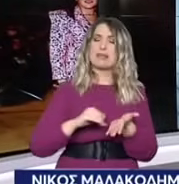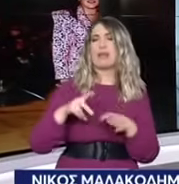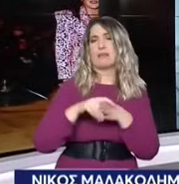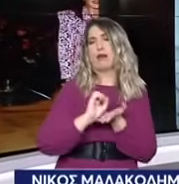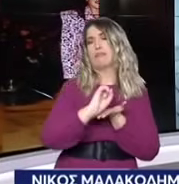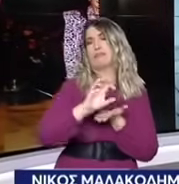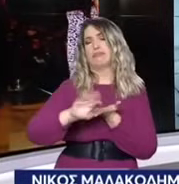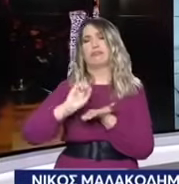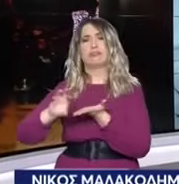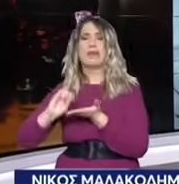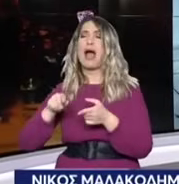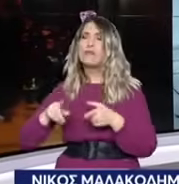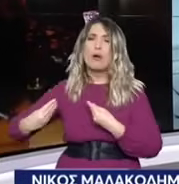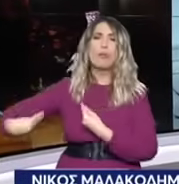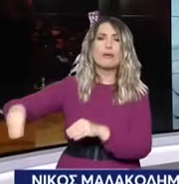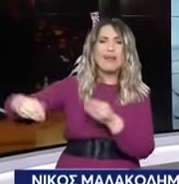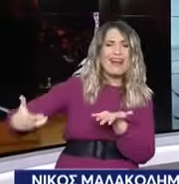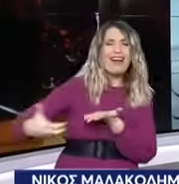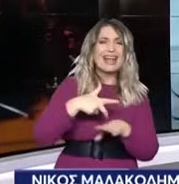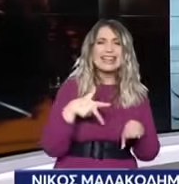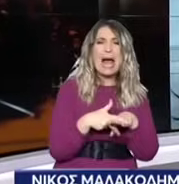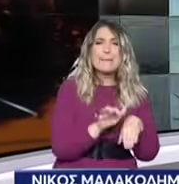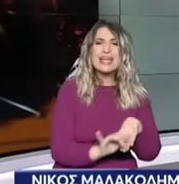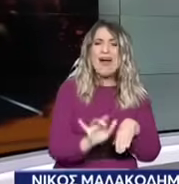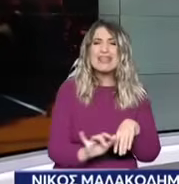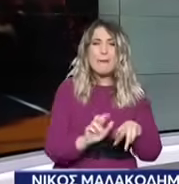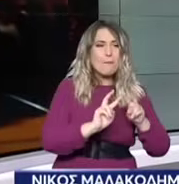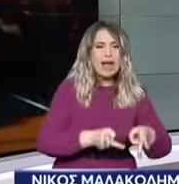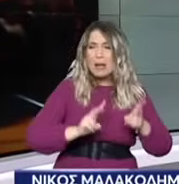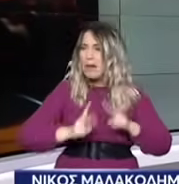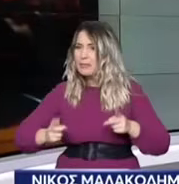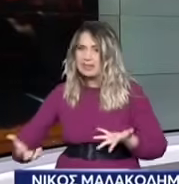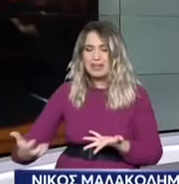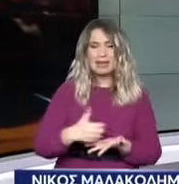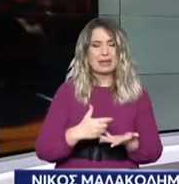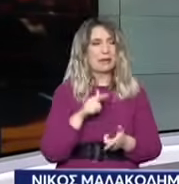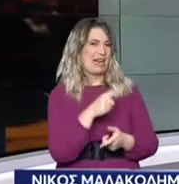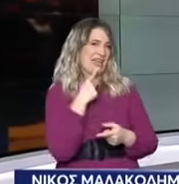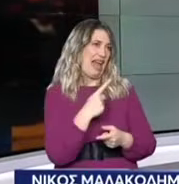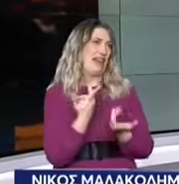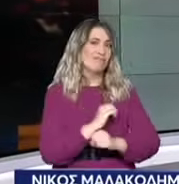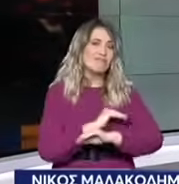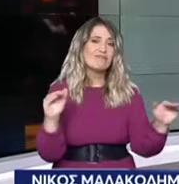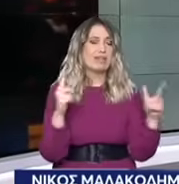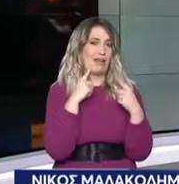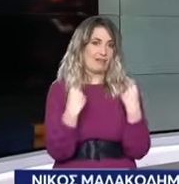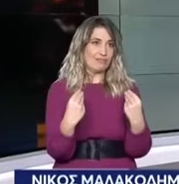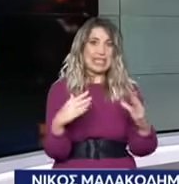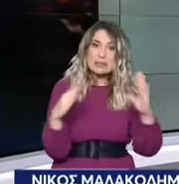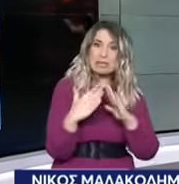είναι από τις λιανικές πωλήσεις της εταιρείας. Δηλαδή, το λέω γιατί μια συμβουλή που όλοι δίνουμε, μην κρατάτε σε χώρους τόσα πολλά μετρητά. Δηλαδή